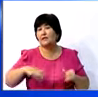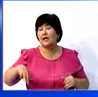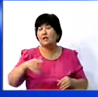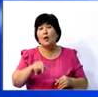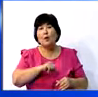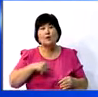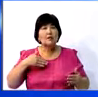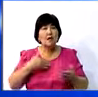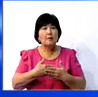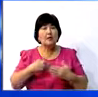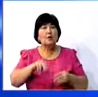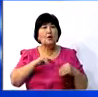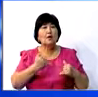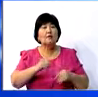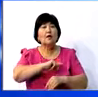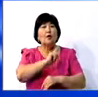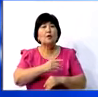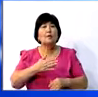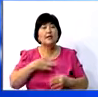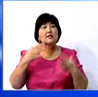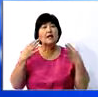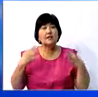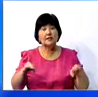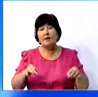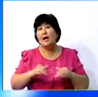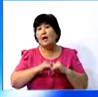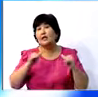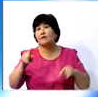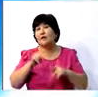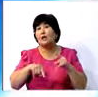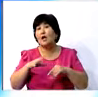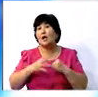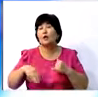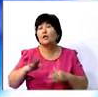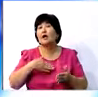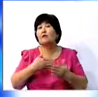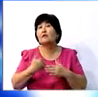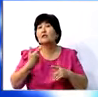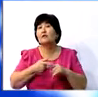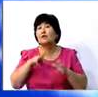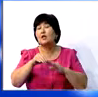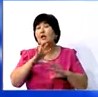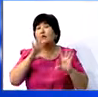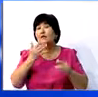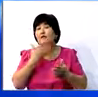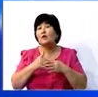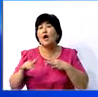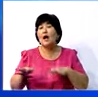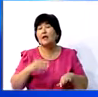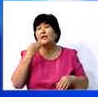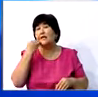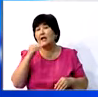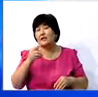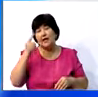Он самоотверженно трудился во имя укрепления нашей независимости, развития родной земли и вложил в эту работу все свои организаторские